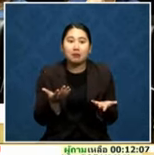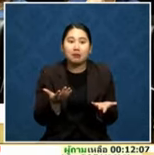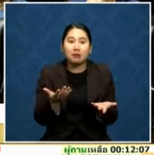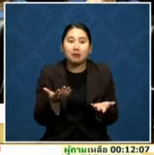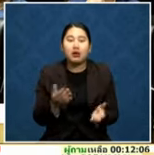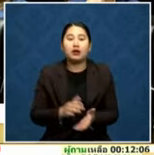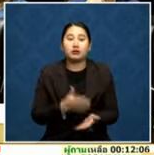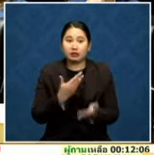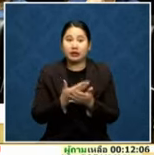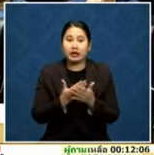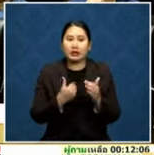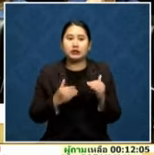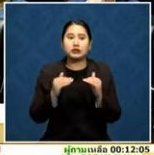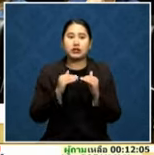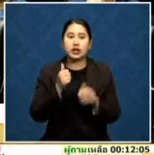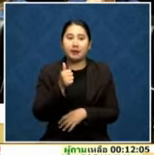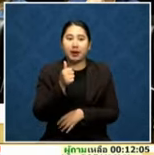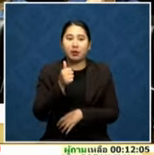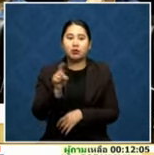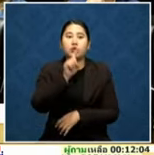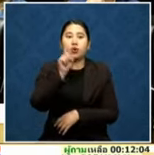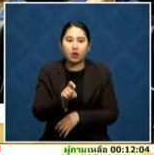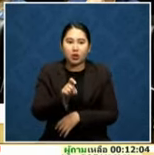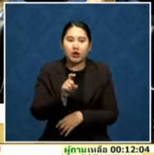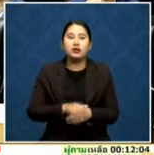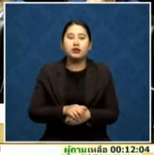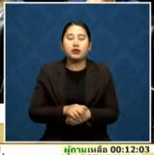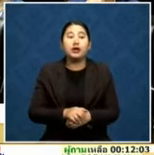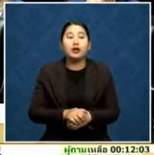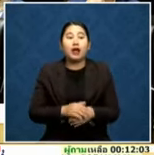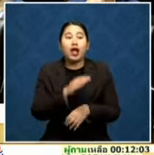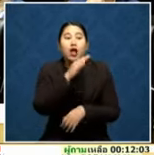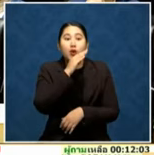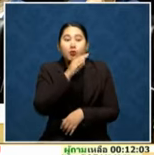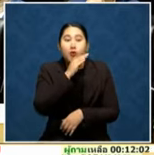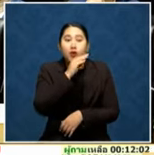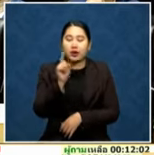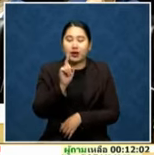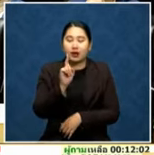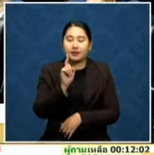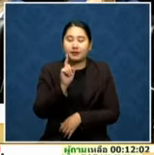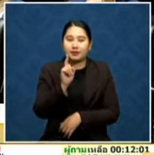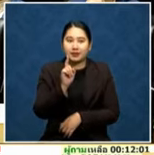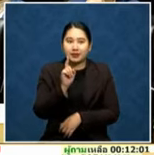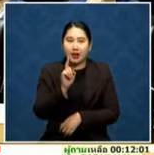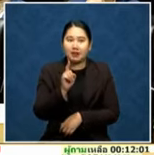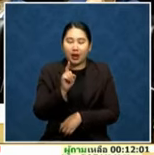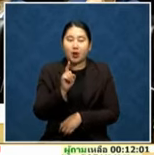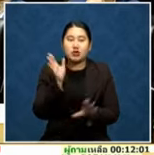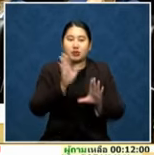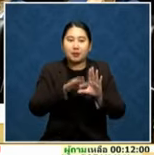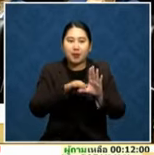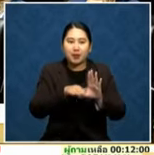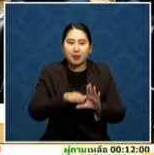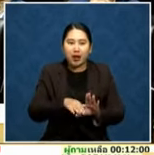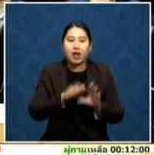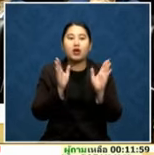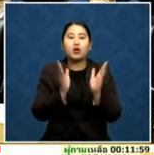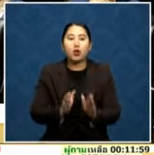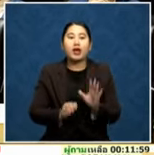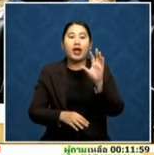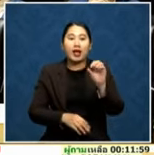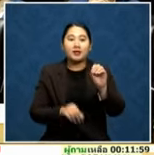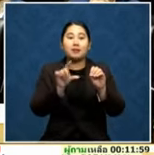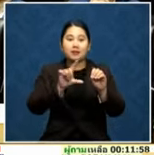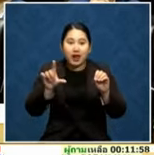เขายังจะได้รับสิธอยู่หรอไม่นะคะแล้วถ้ามีมาคบ 50 ลานคนจิงๆอีกห้าหมืนล้าน